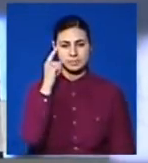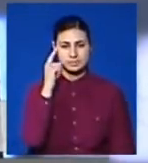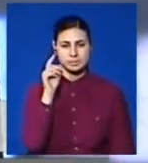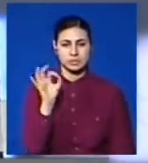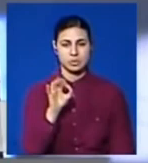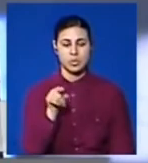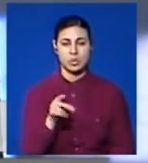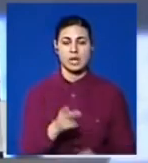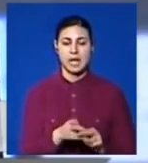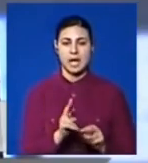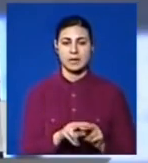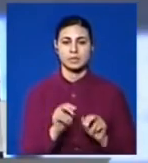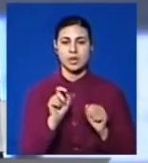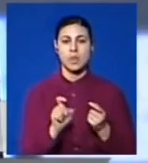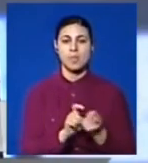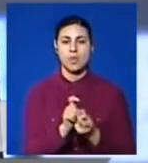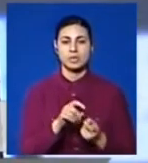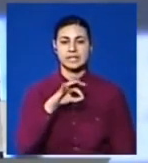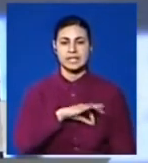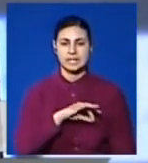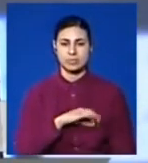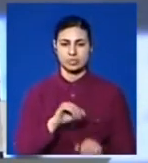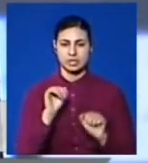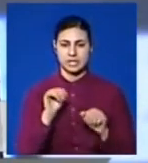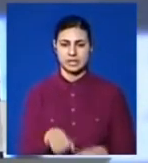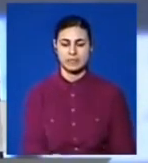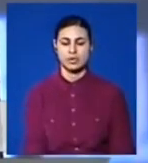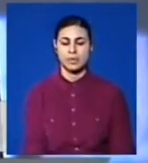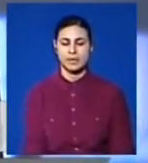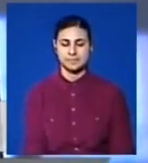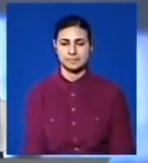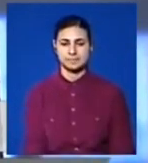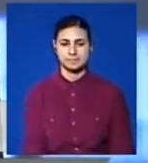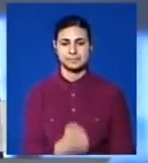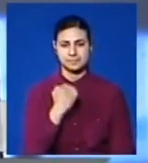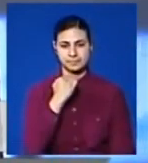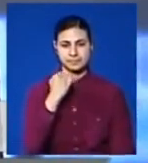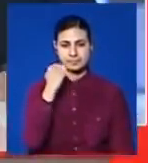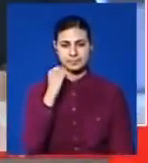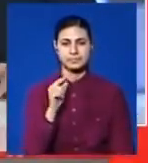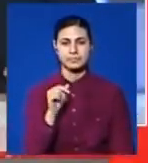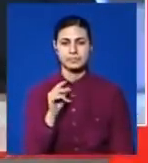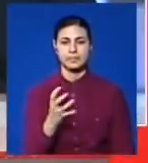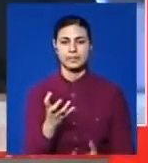ამ რესურსებით ბოროტად სარგებლობის შესაძლებლობა. მადლობა ქალბატონ თამარ,